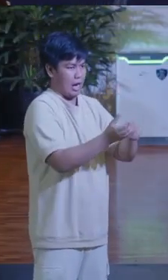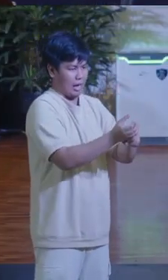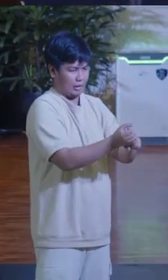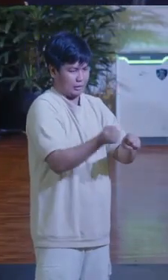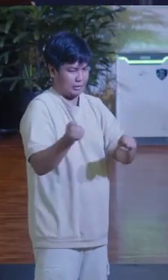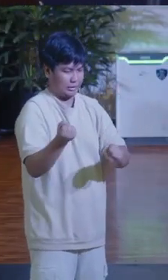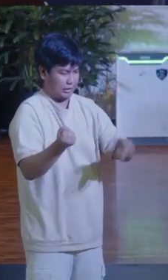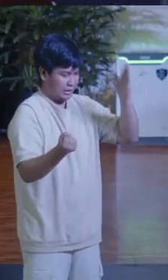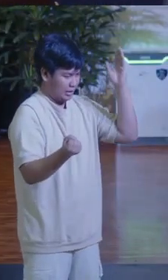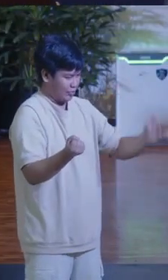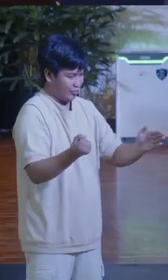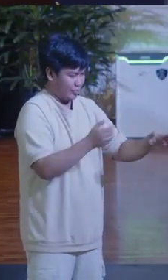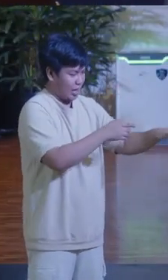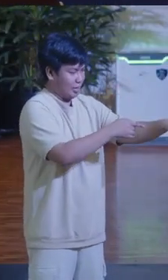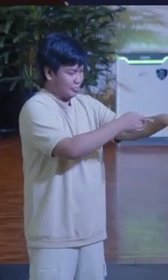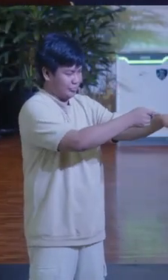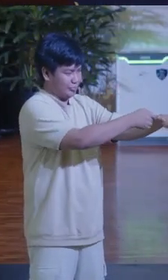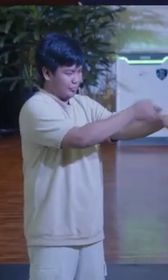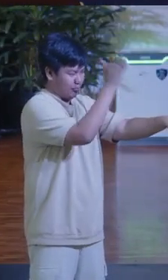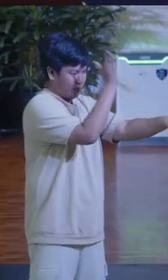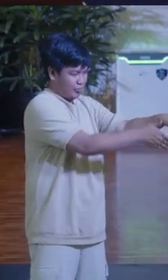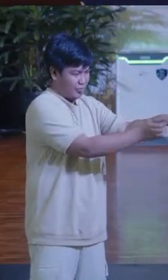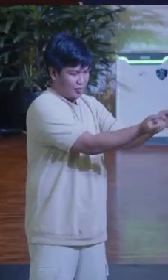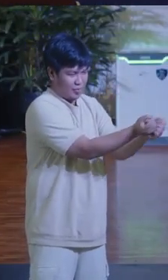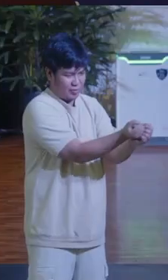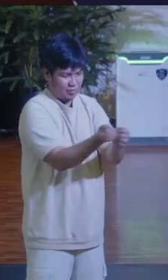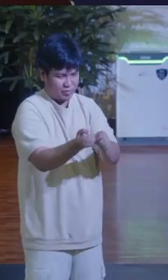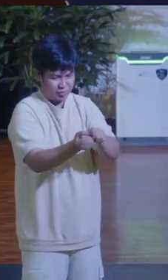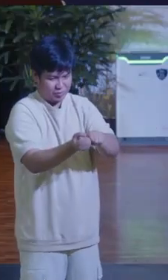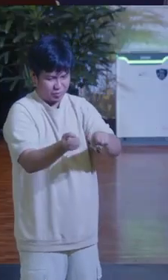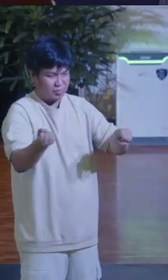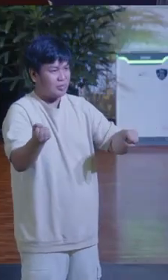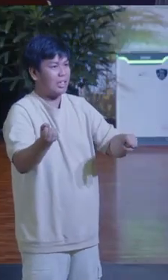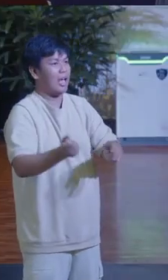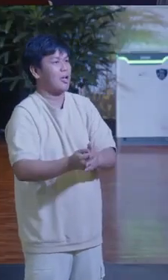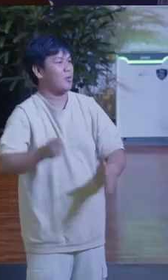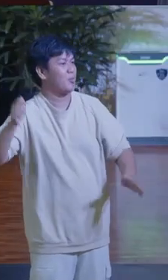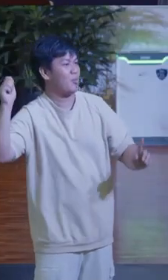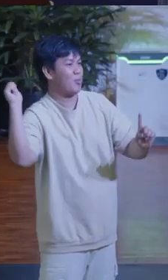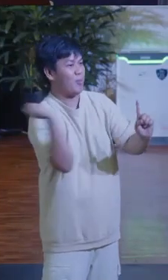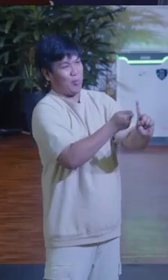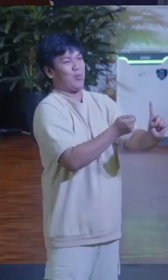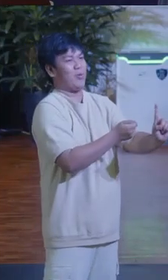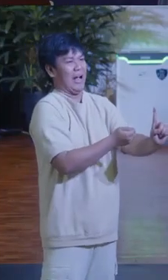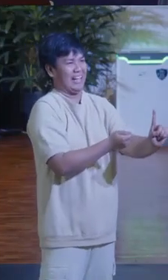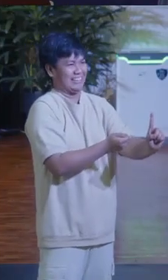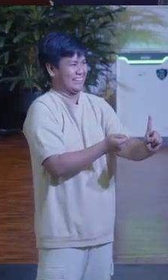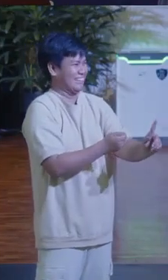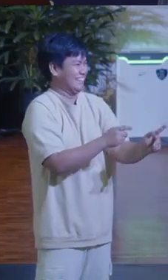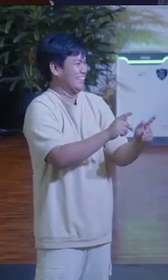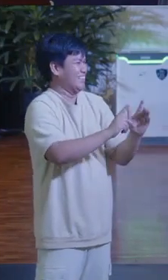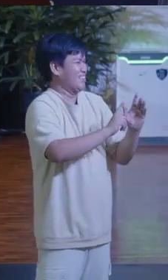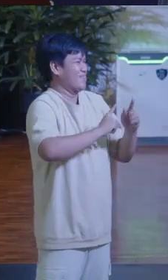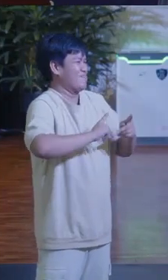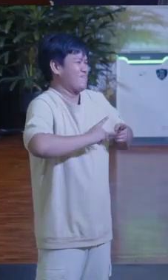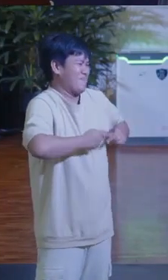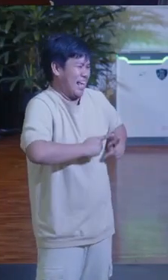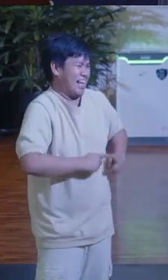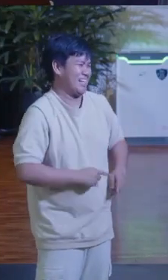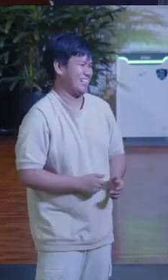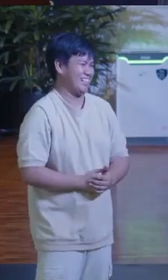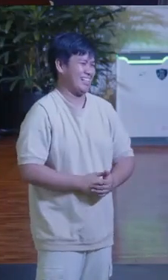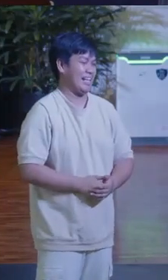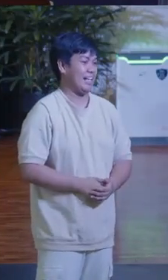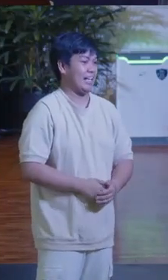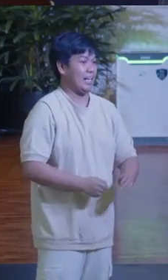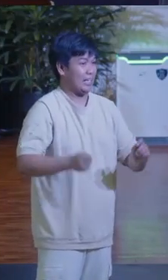buntot. Yun po ang pamalo niya sa amin. No? Kaya kaming 3, sabay-sabay niyang papaluin,